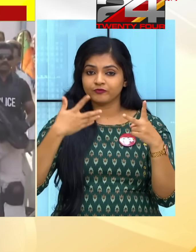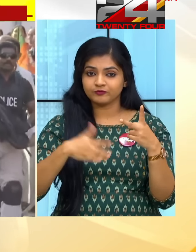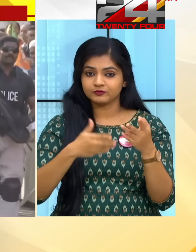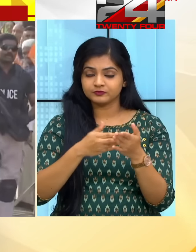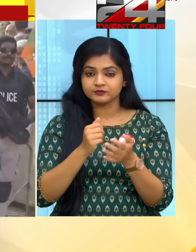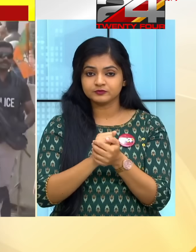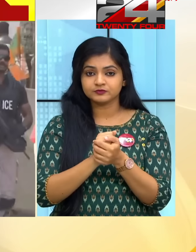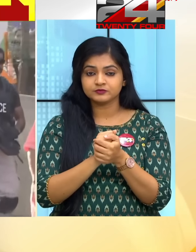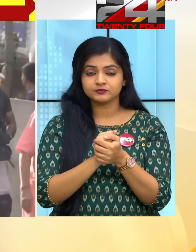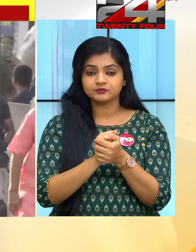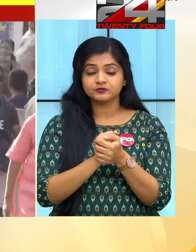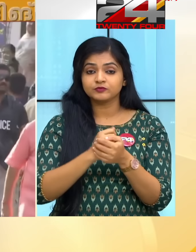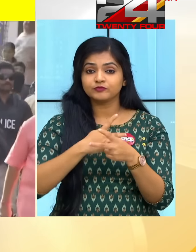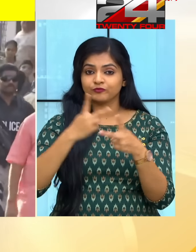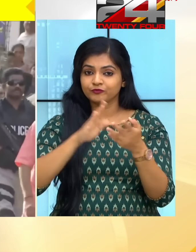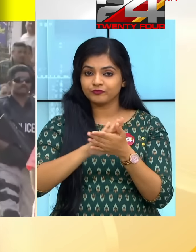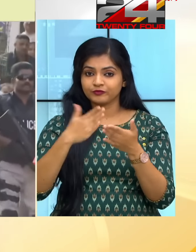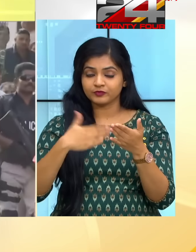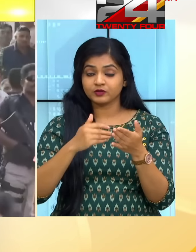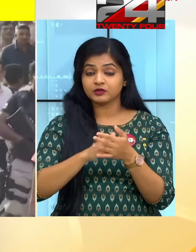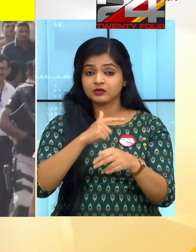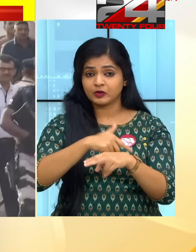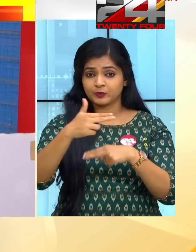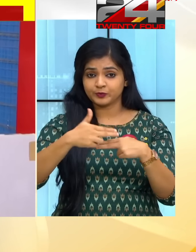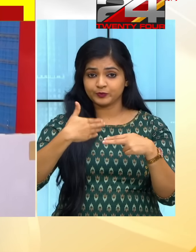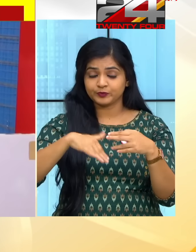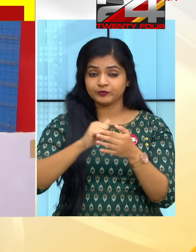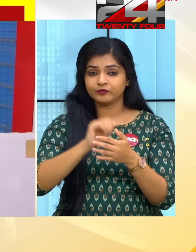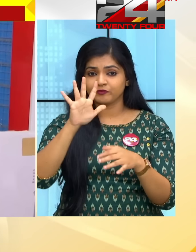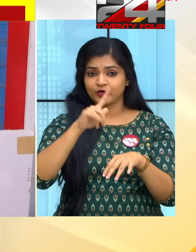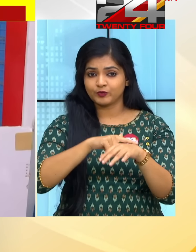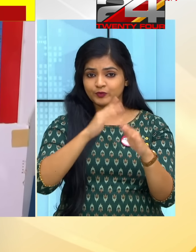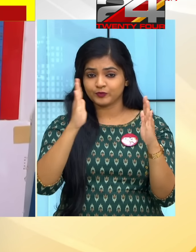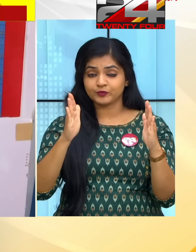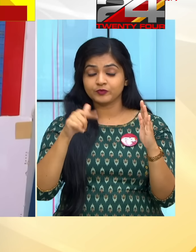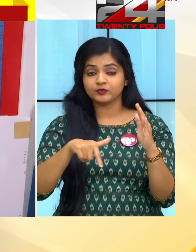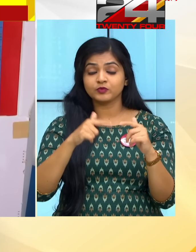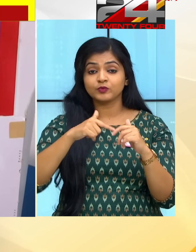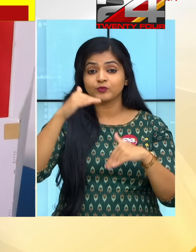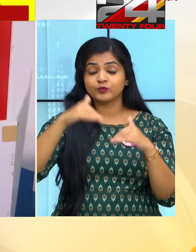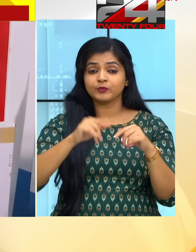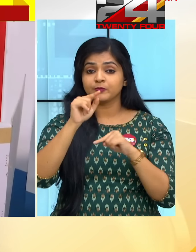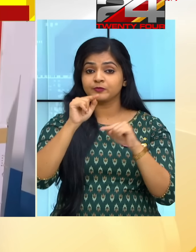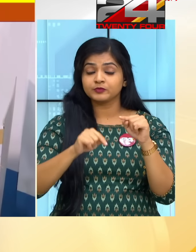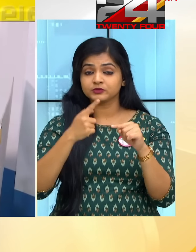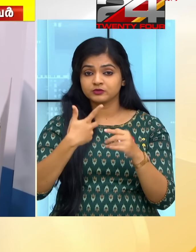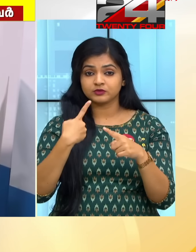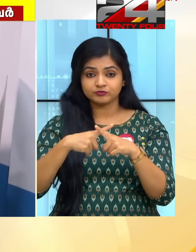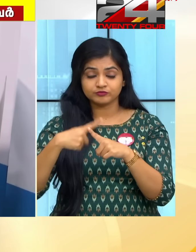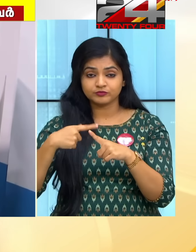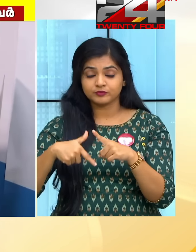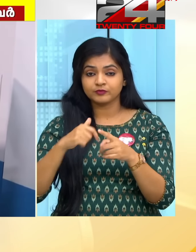വിട്ടിട്ടുണ്ട്, വിജ്ഞാപനം ചെയ്തിട്ടുണ്ട്. അല്പസമയത്തിനകം 5 മണി വരെയുള്ള പോളിംഗ് പെർസെന്റേജിനെ സംബന്ധിച്ചിട്ടുള്ള